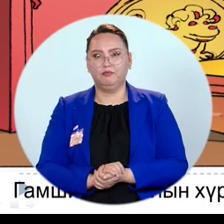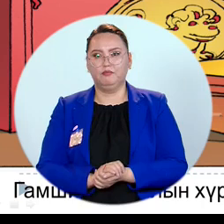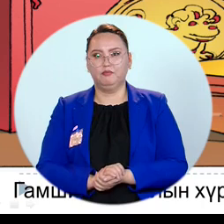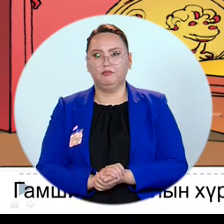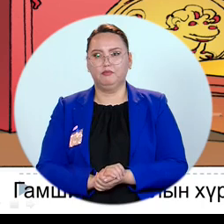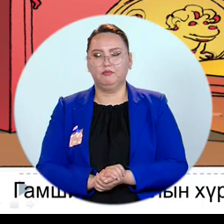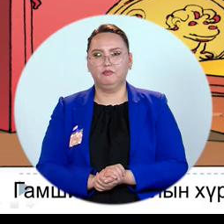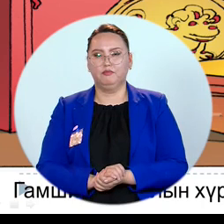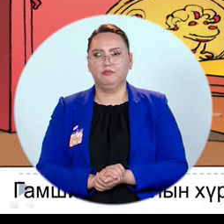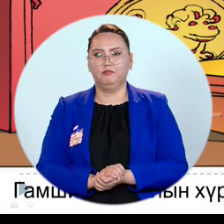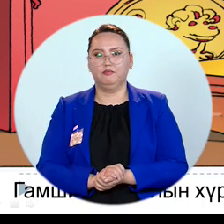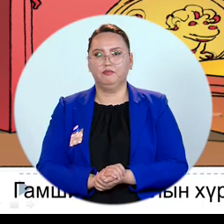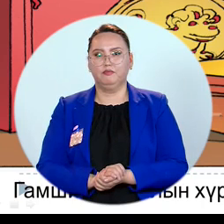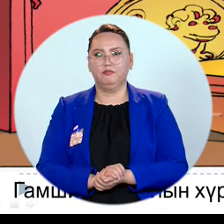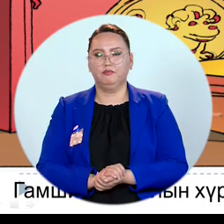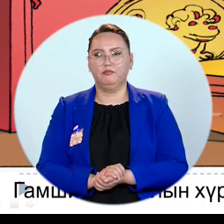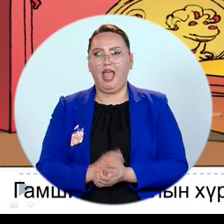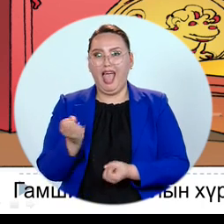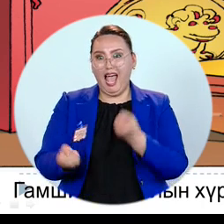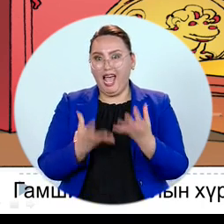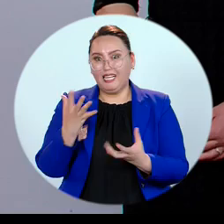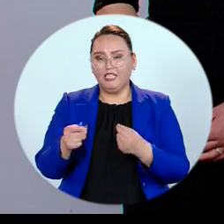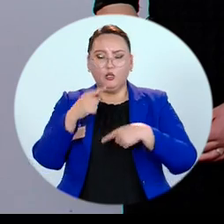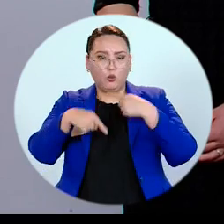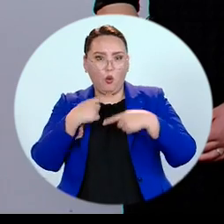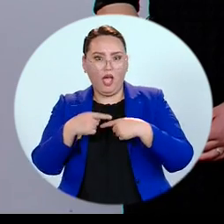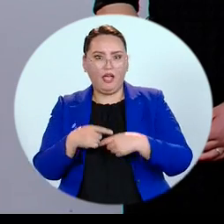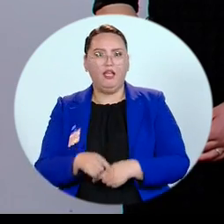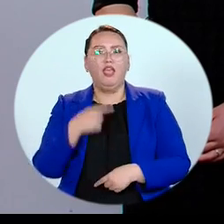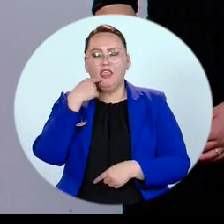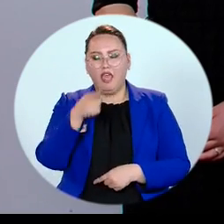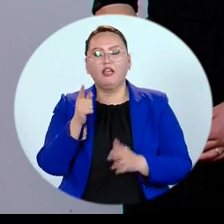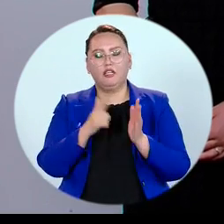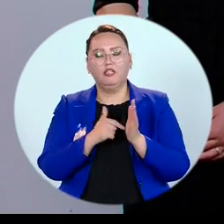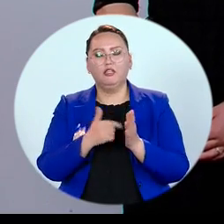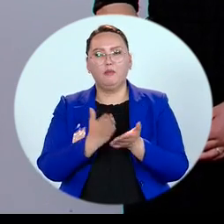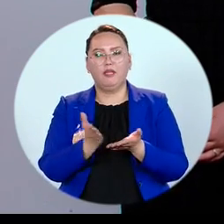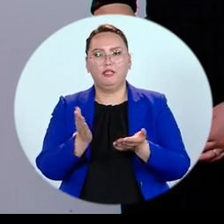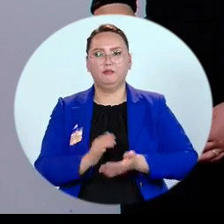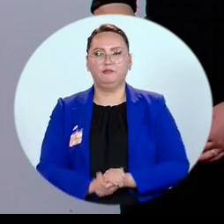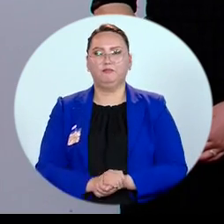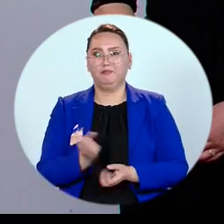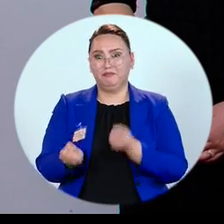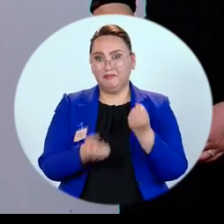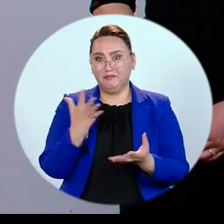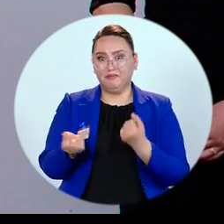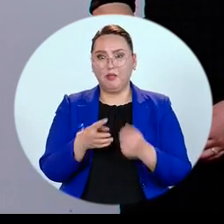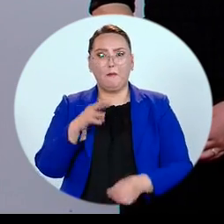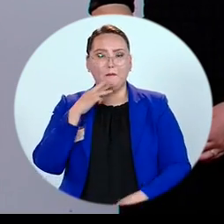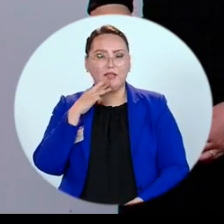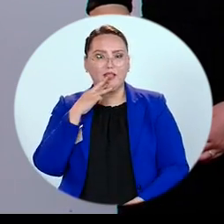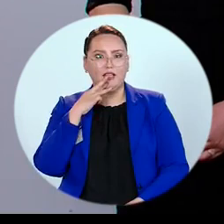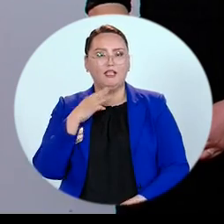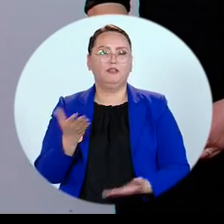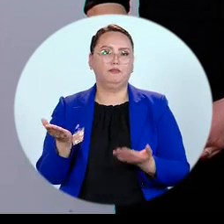хоэр цаг дутон нэг тоголд гарж байгаа тэгүүл өвэхт өмөр энэллаар заяшгүй ярых шарлахтай өвэхт өмөр энэллаар дэлгэрэнгүй